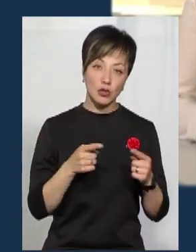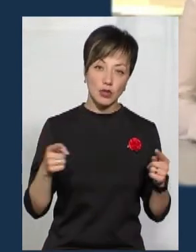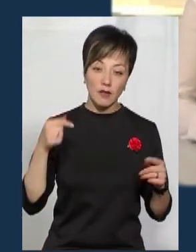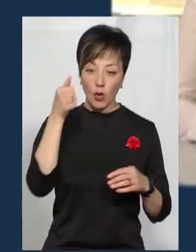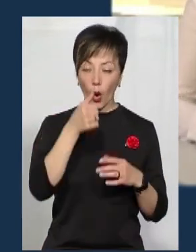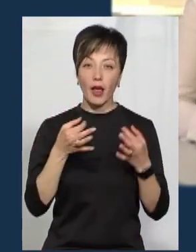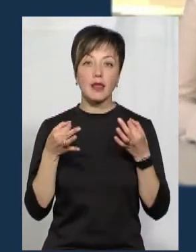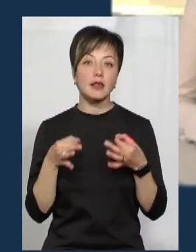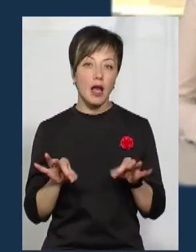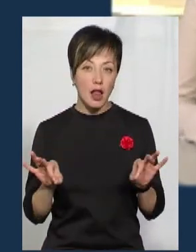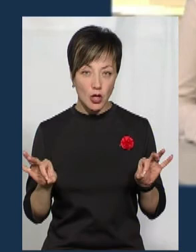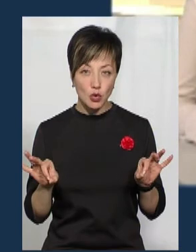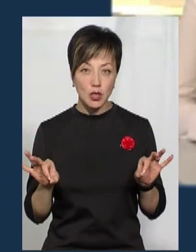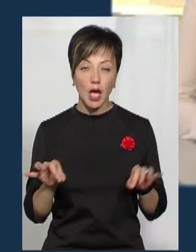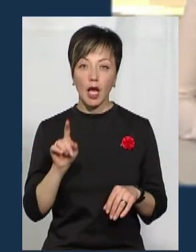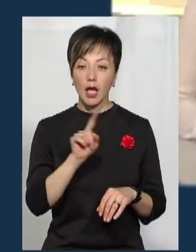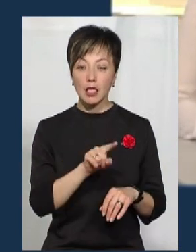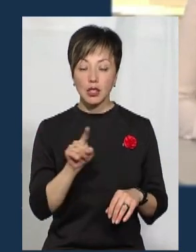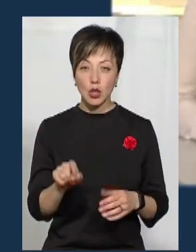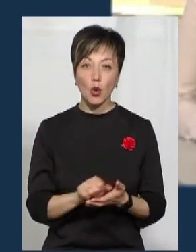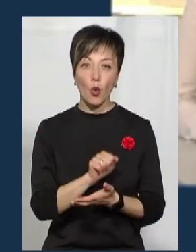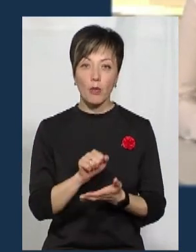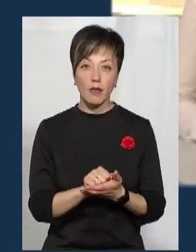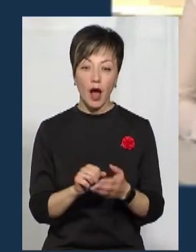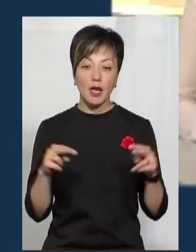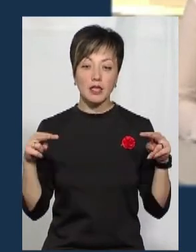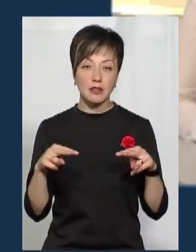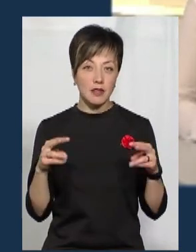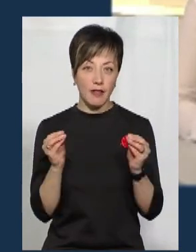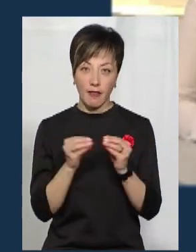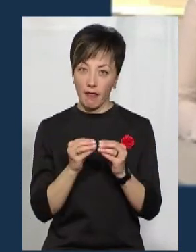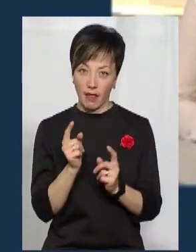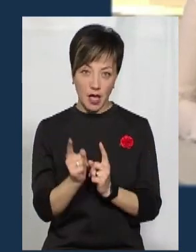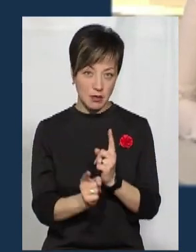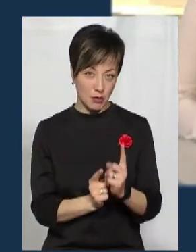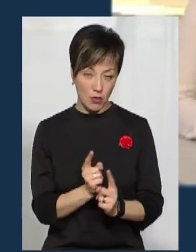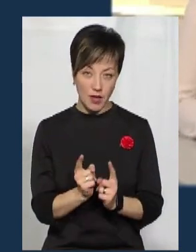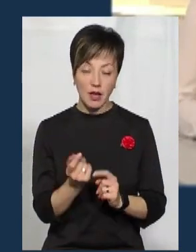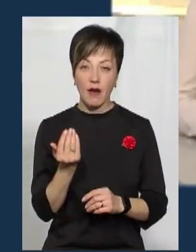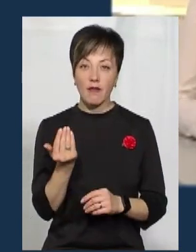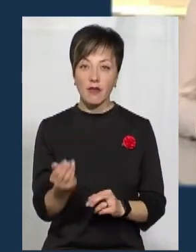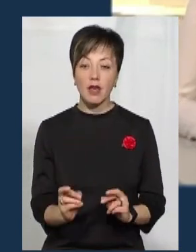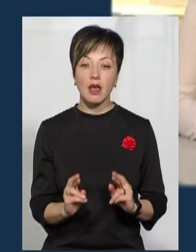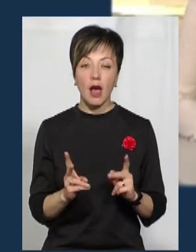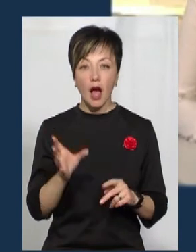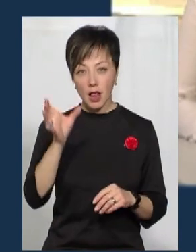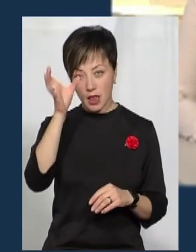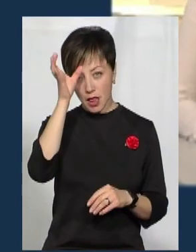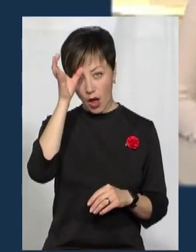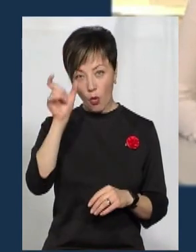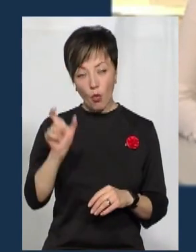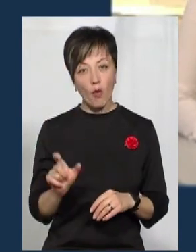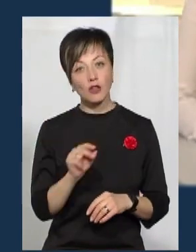роки незалежності. Ті документи, документальні свідчення не змінювалися. Ви, як науковець,